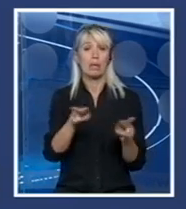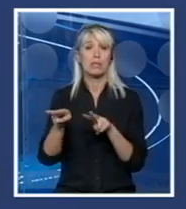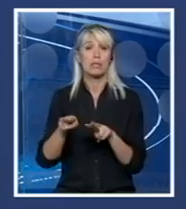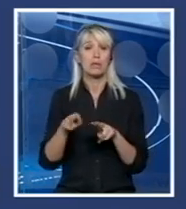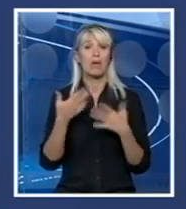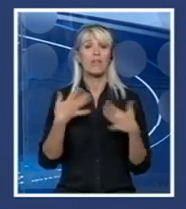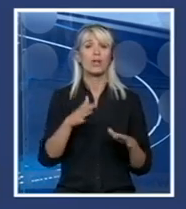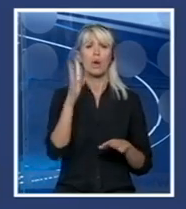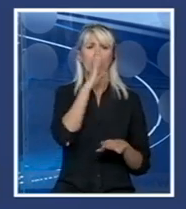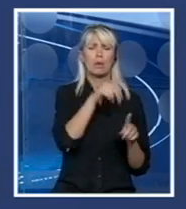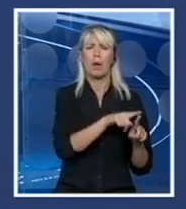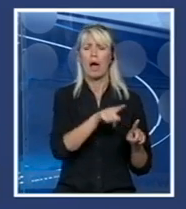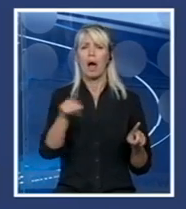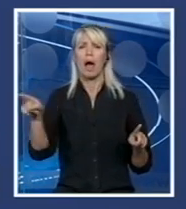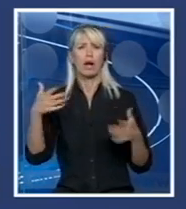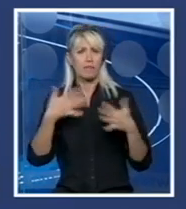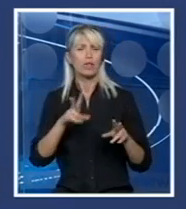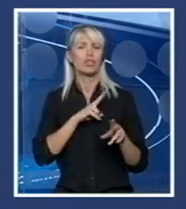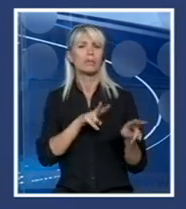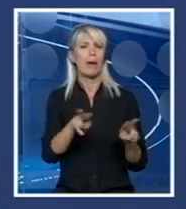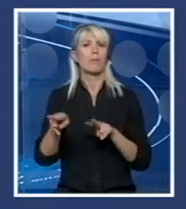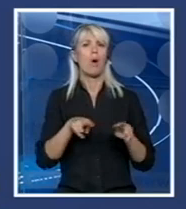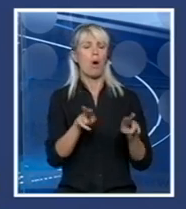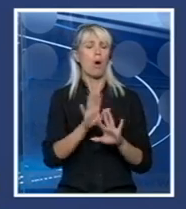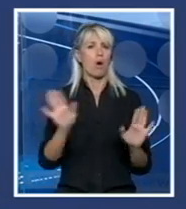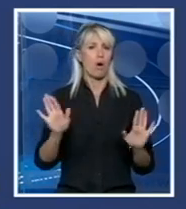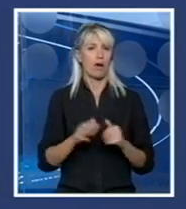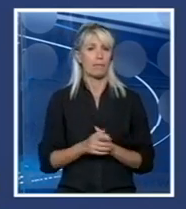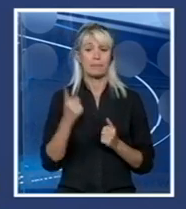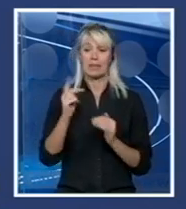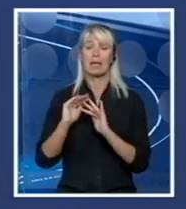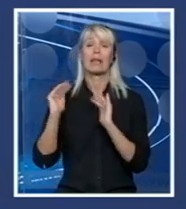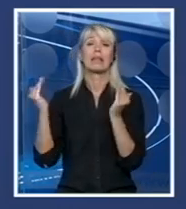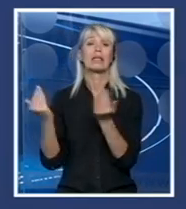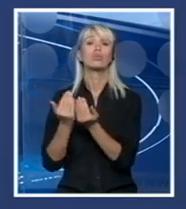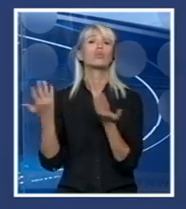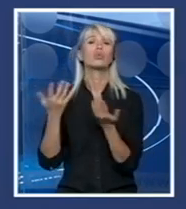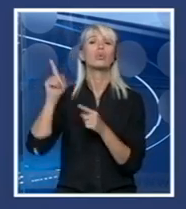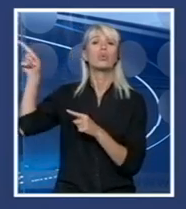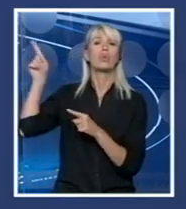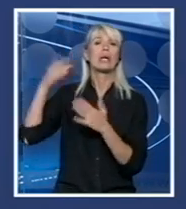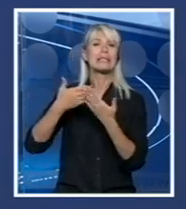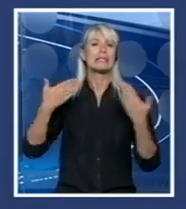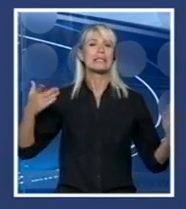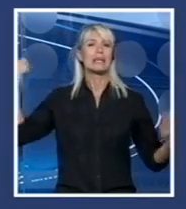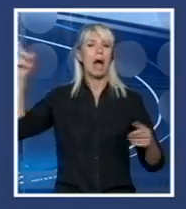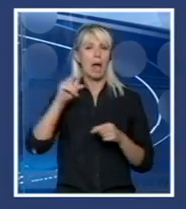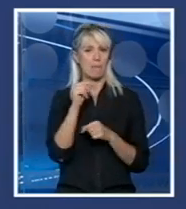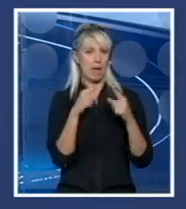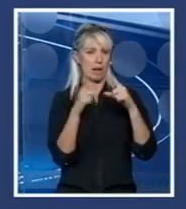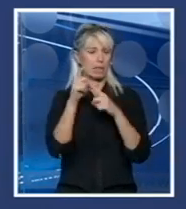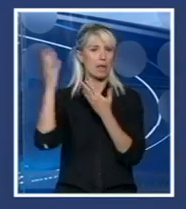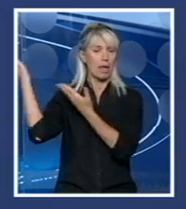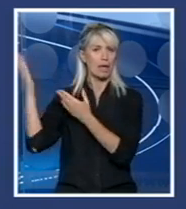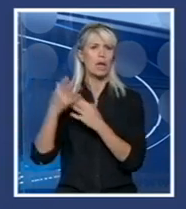svim vidovima srednjih škola i dualnim i gimnazijama i ostalo. Jedan od studija možete obići na sajmu, sa RTS-om. Mnogi studije se